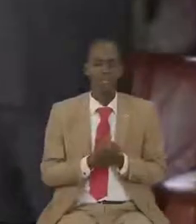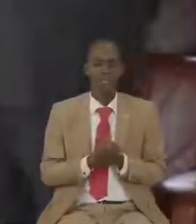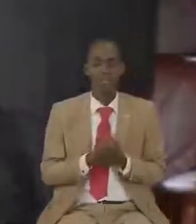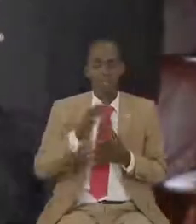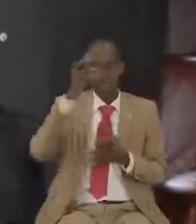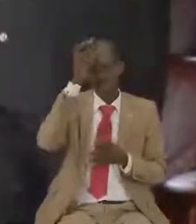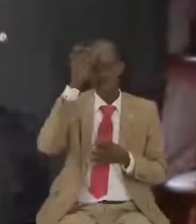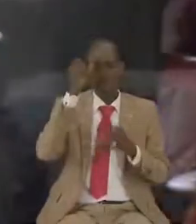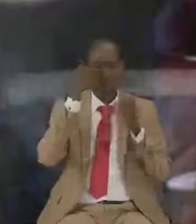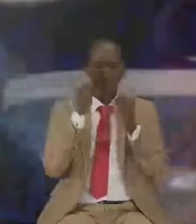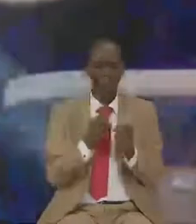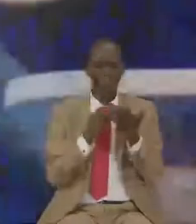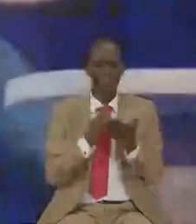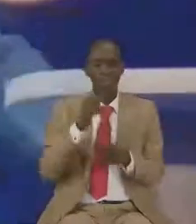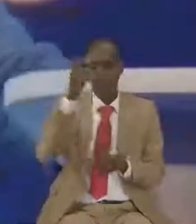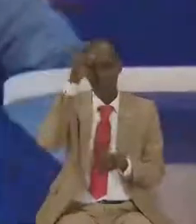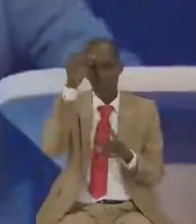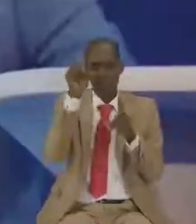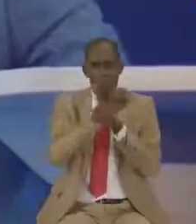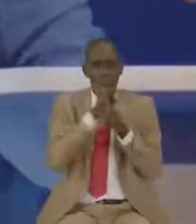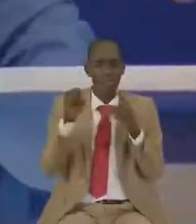rétablissement maintenant au nom de Jésus-Christ.